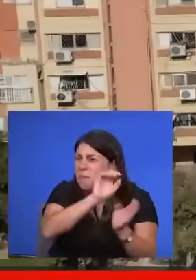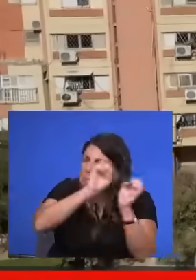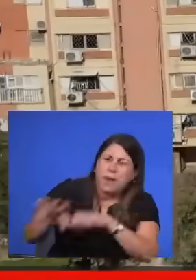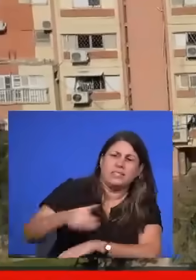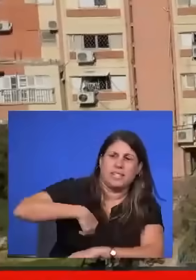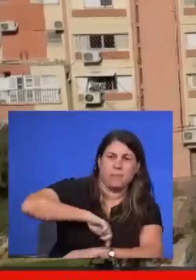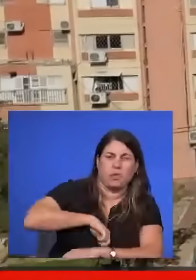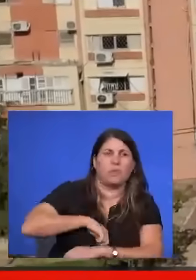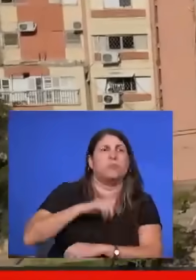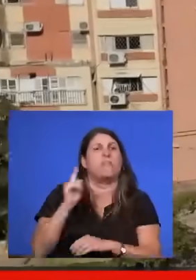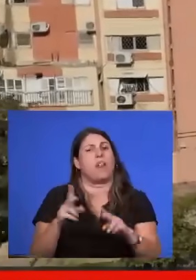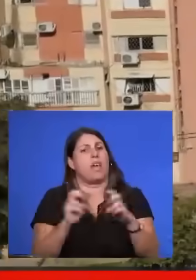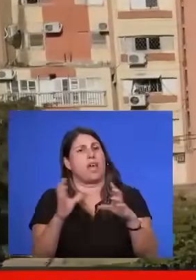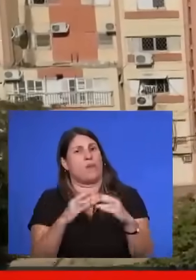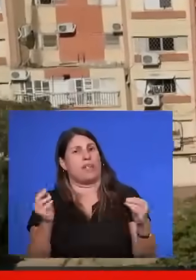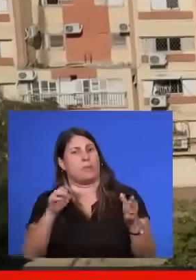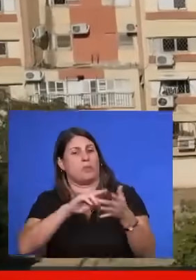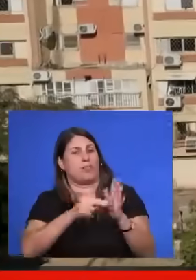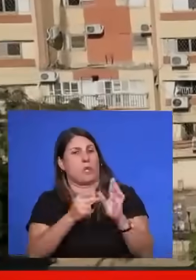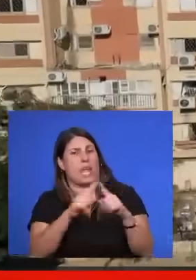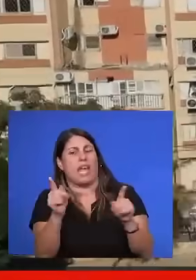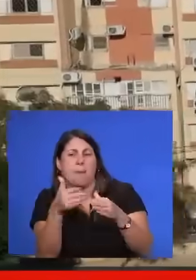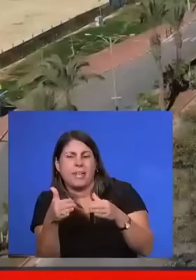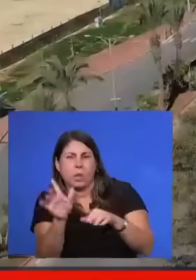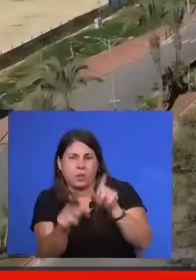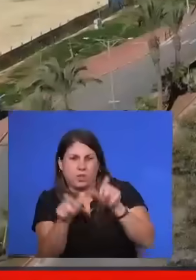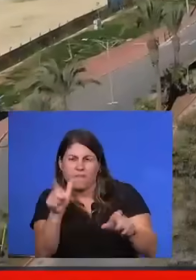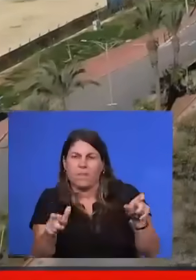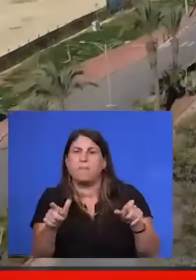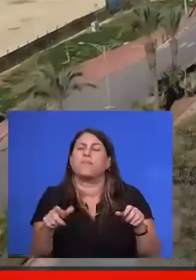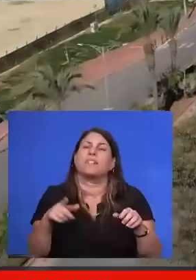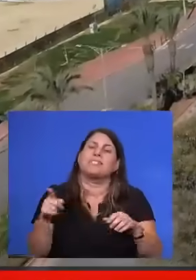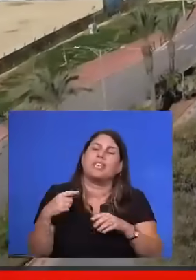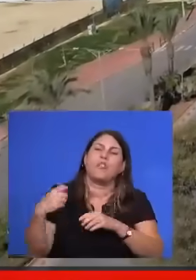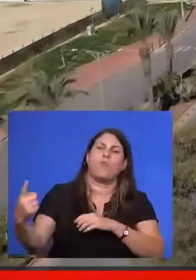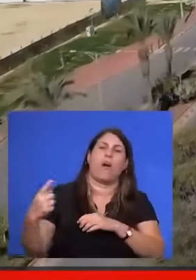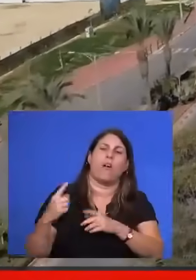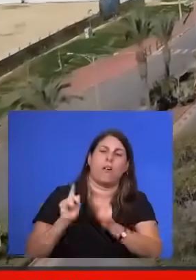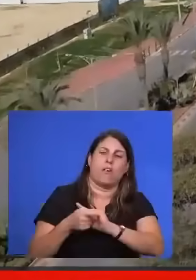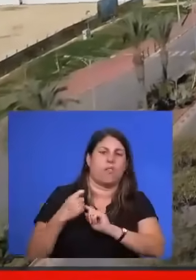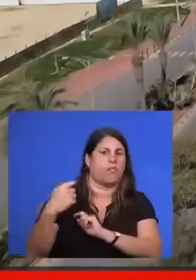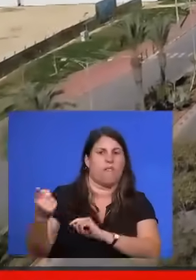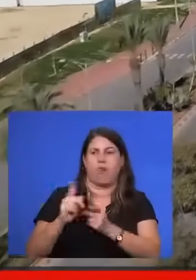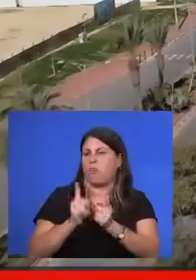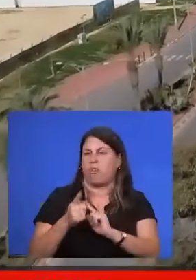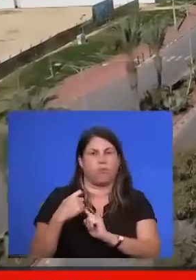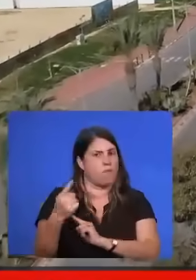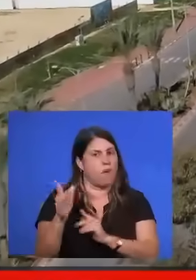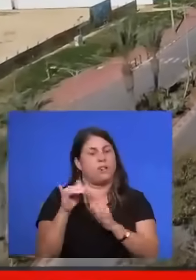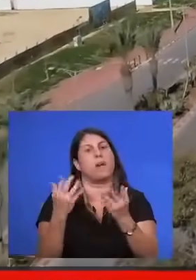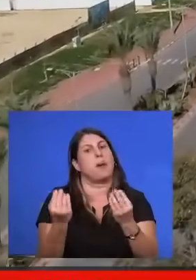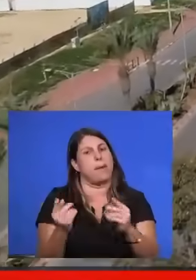אופקים יש מדיניות אחרת בפינוי תושבים, סבבי הפוגה לשבוע בלבד, וגם זה בהרבה מן המקרים בחסדי